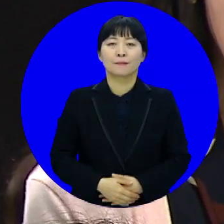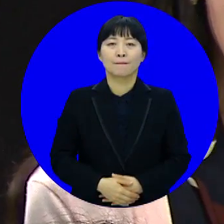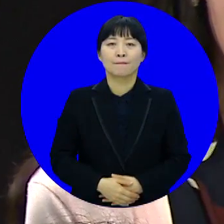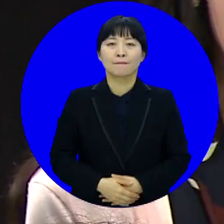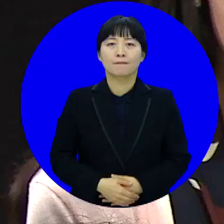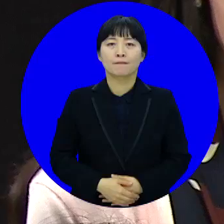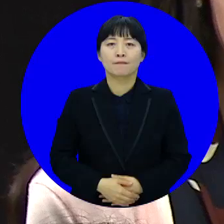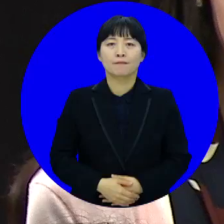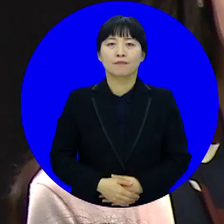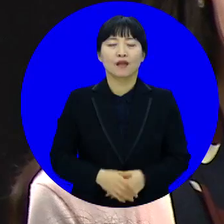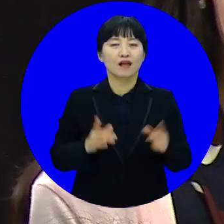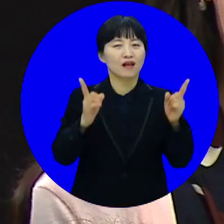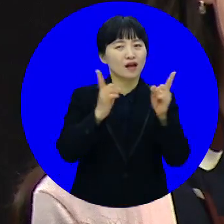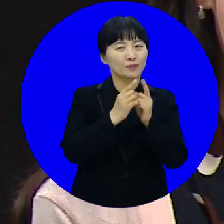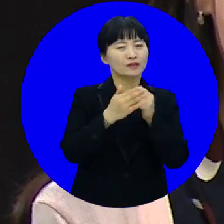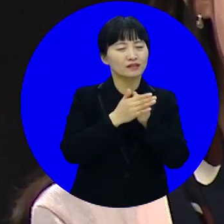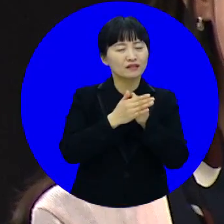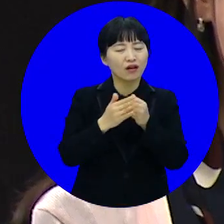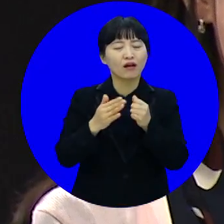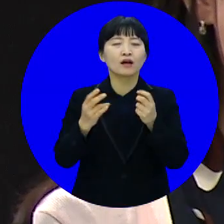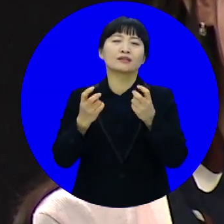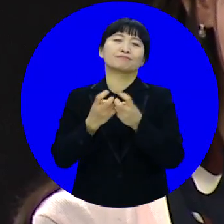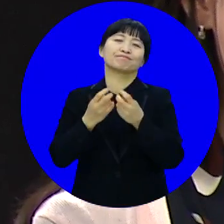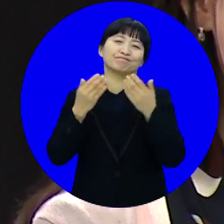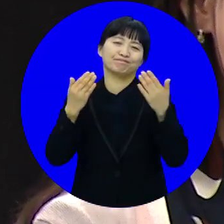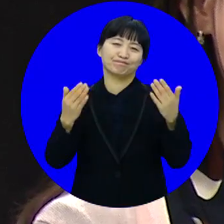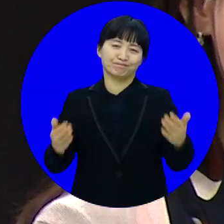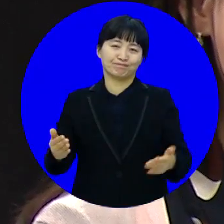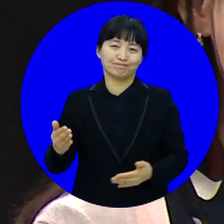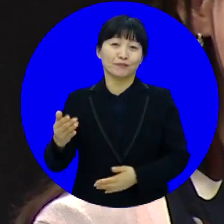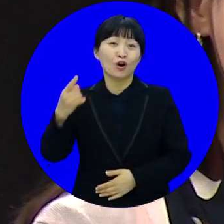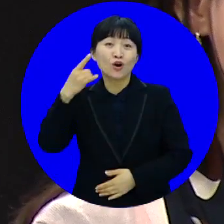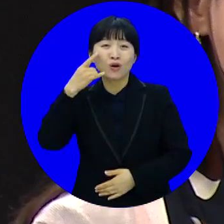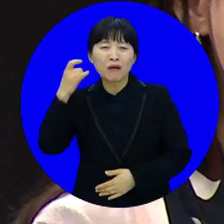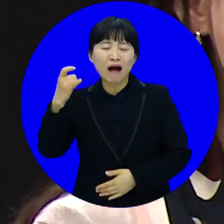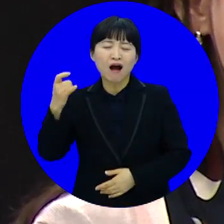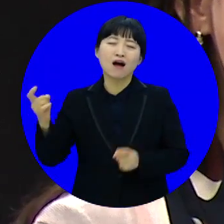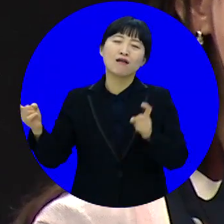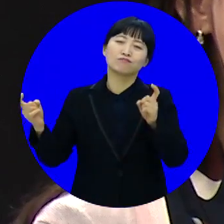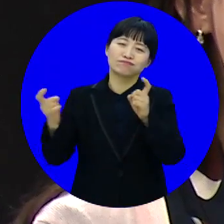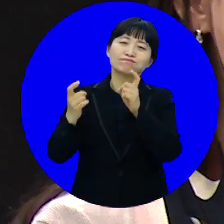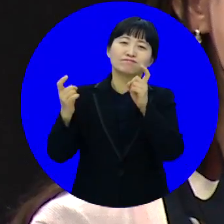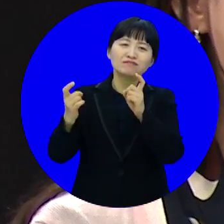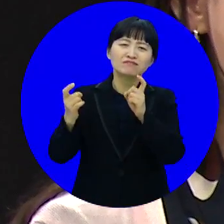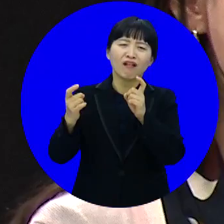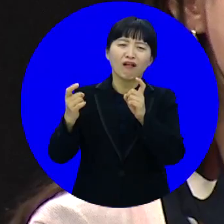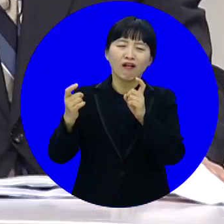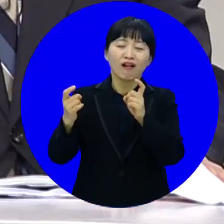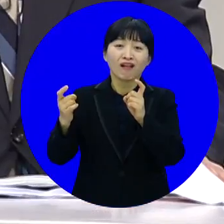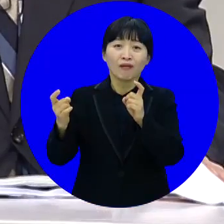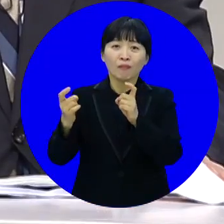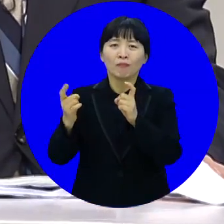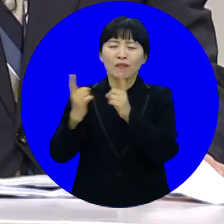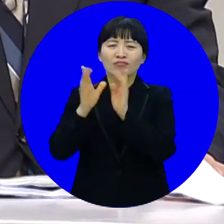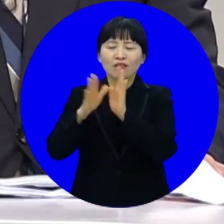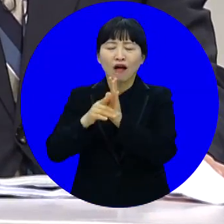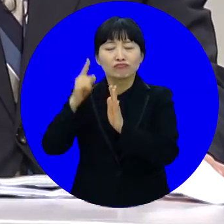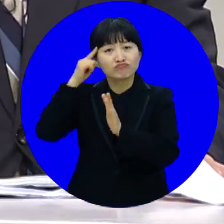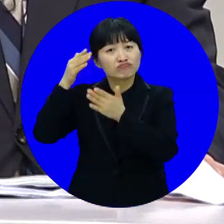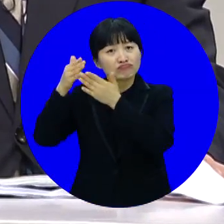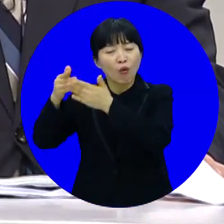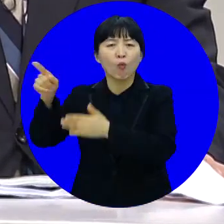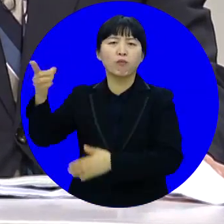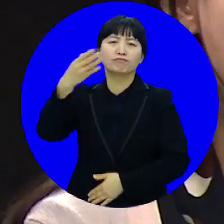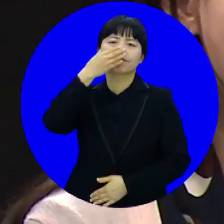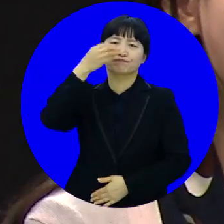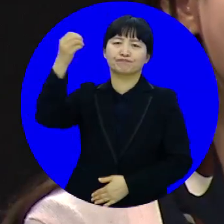그 면접 교섭 때문에 어쩔 수 없이 아이 엄마하고 이렇게 부딪히게 되는데 네. 면접 교섭을